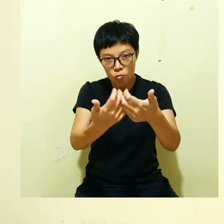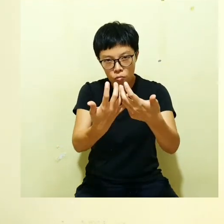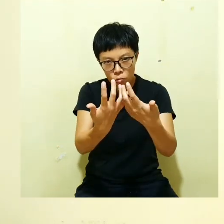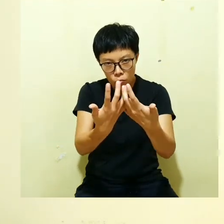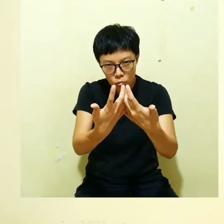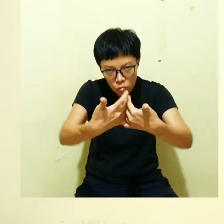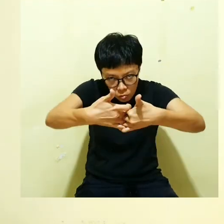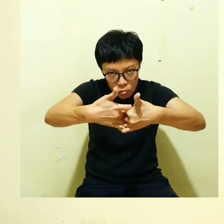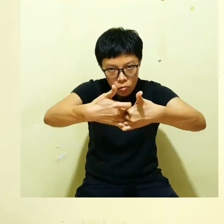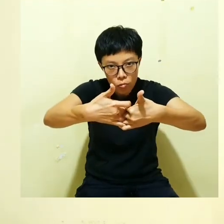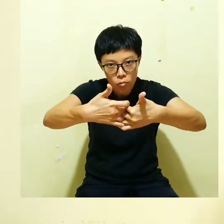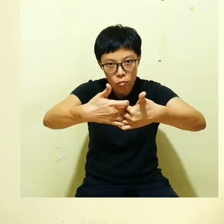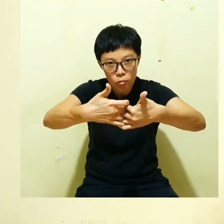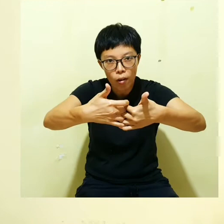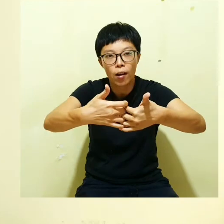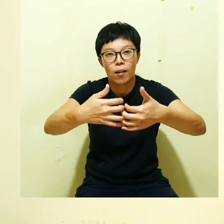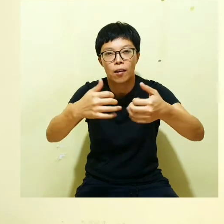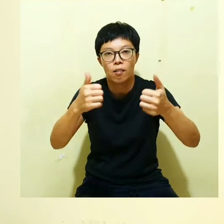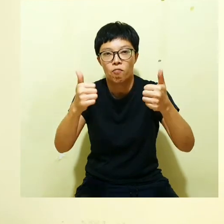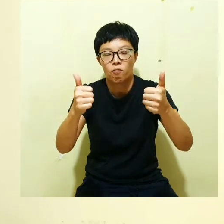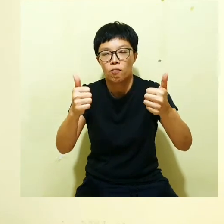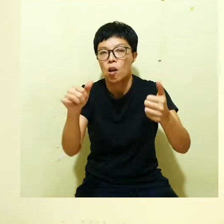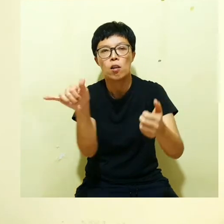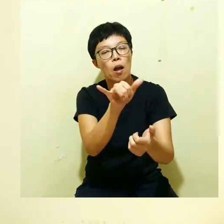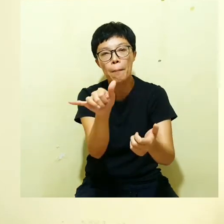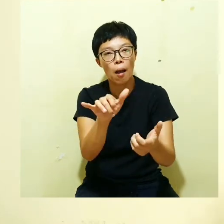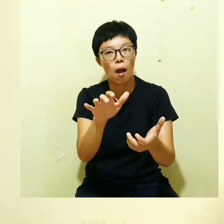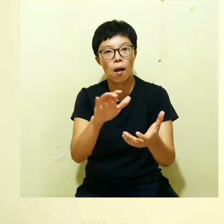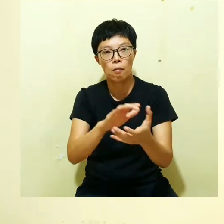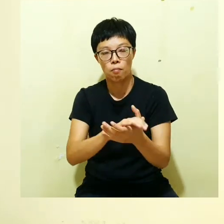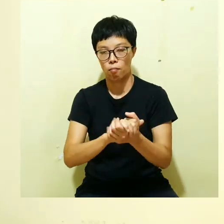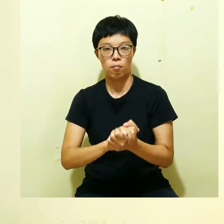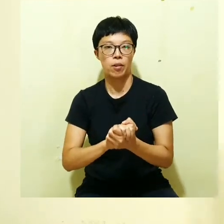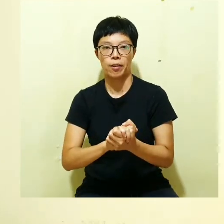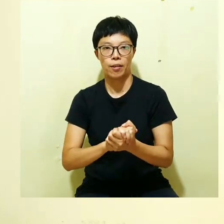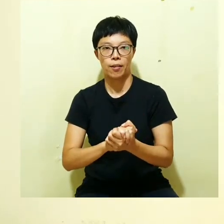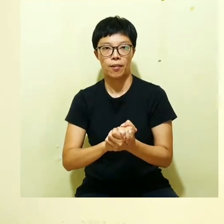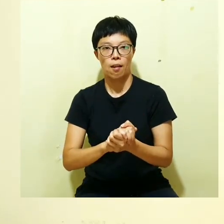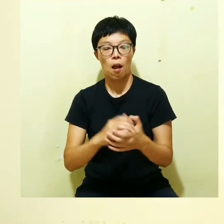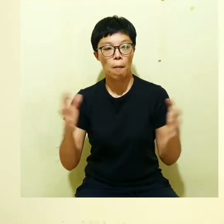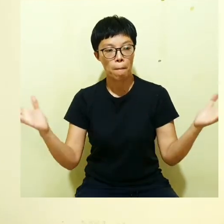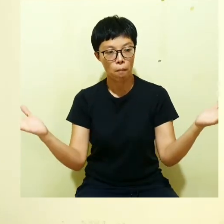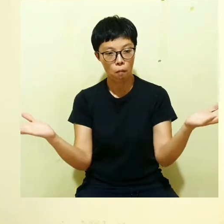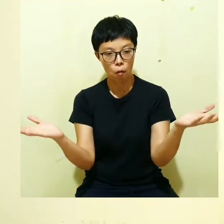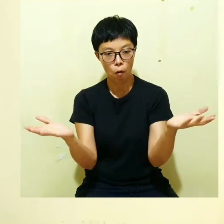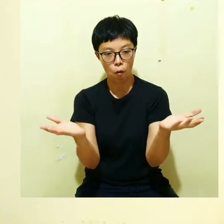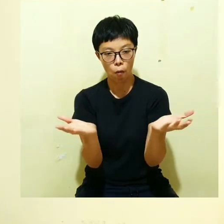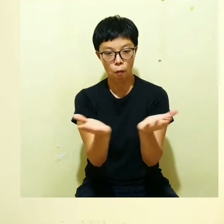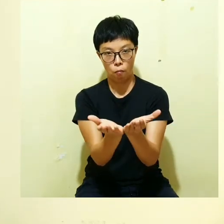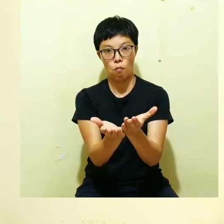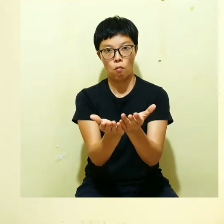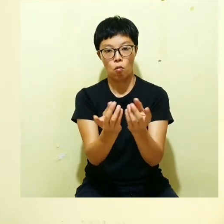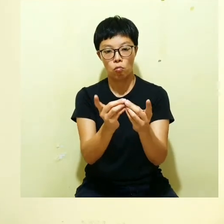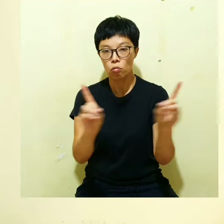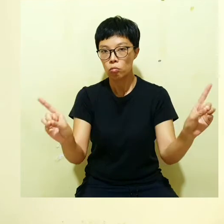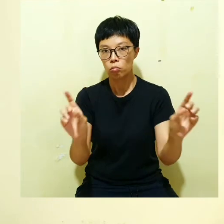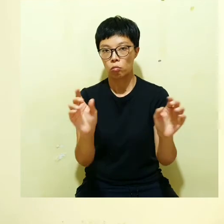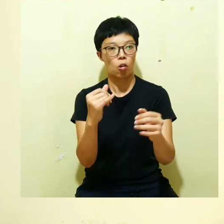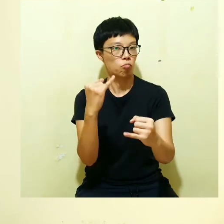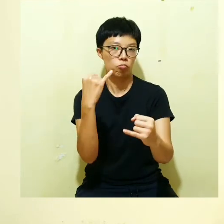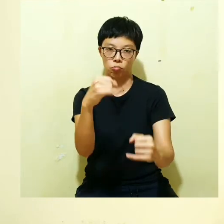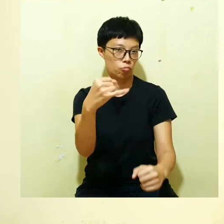的结合，新约里面。所以我觉得这是很美的一个画面。而这个新